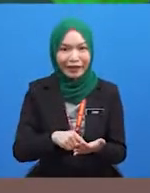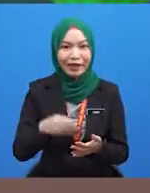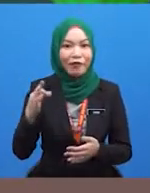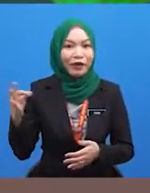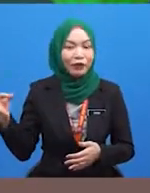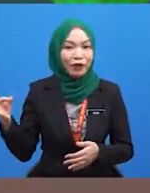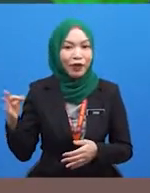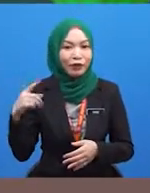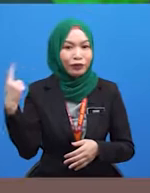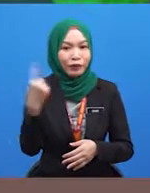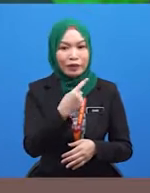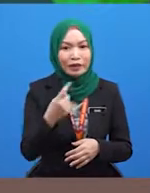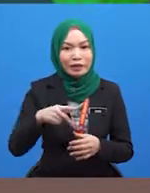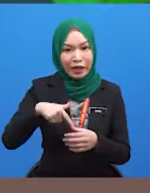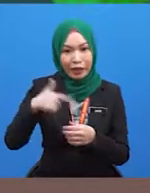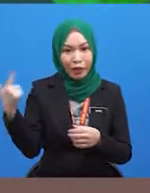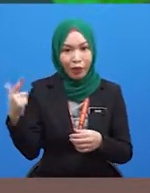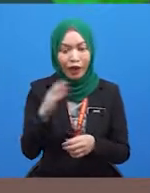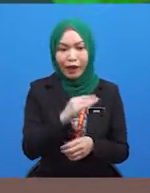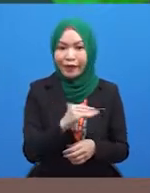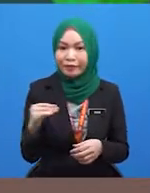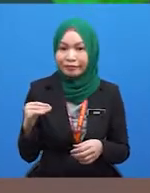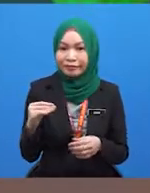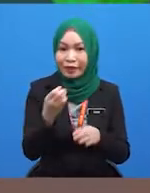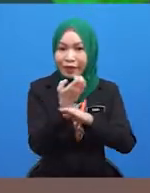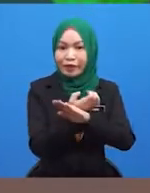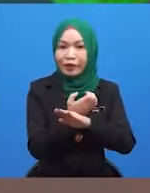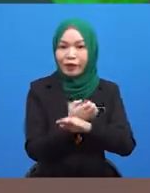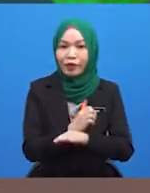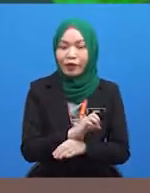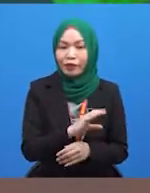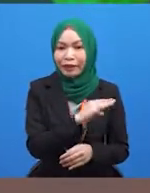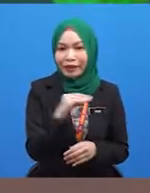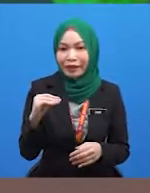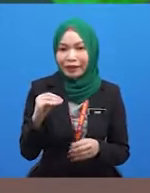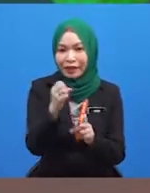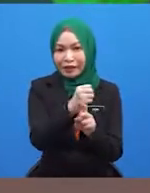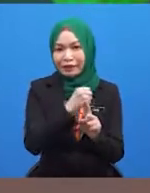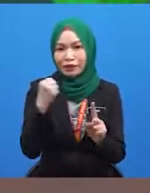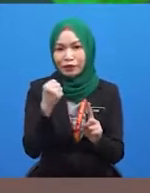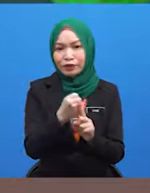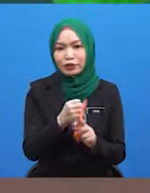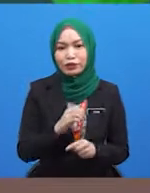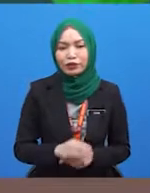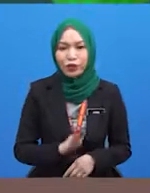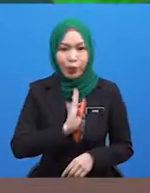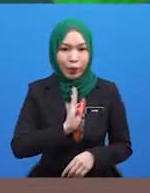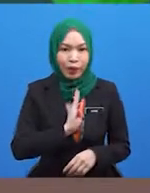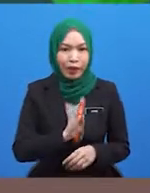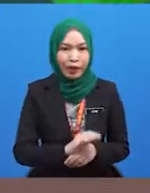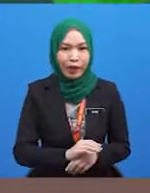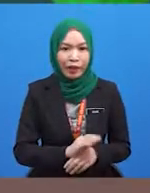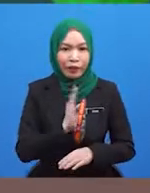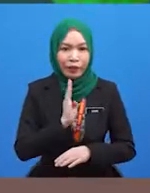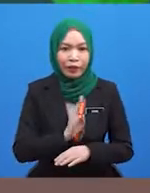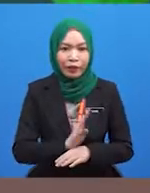luaran seperti keadaan ekonomi, sosial budaya dan teknologi, usahawan boleh